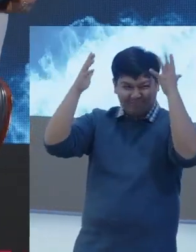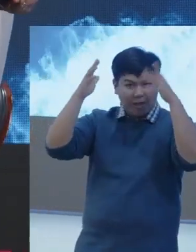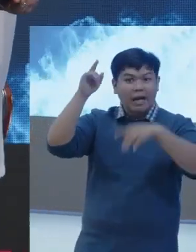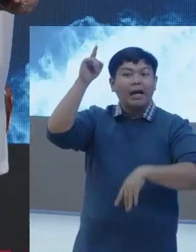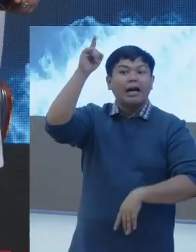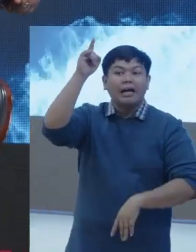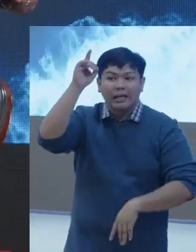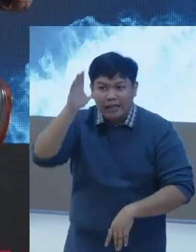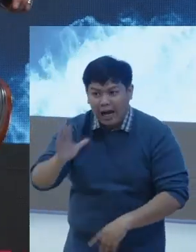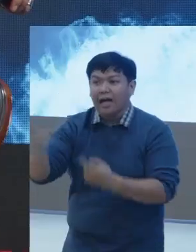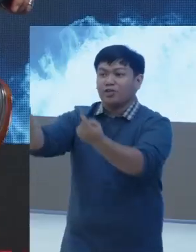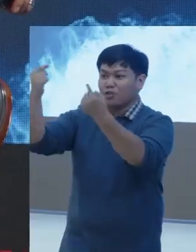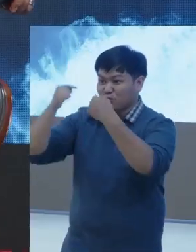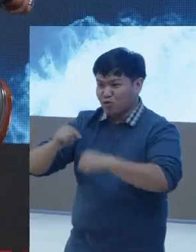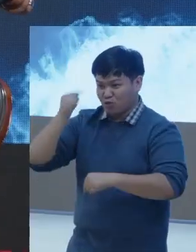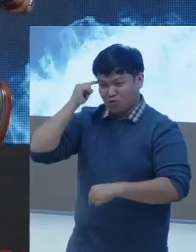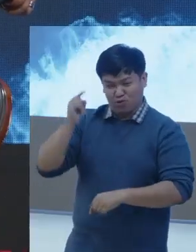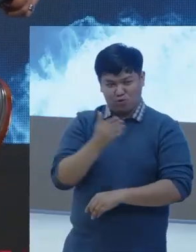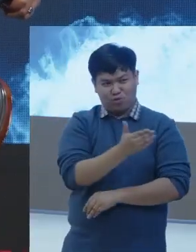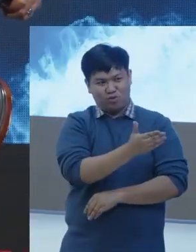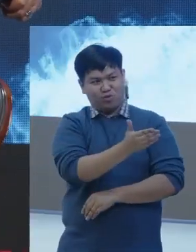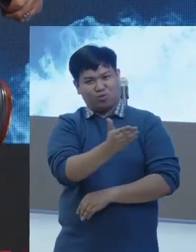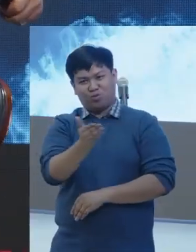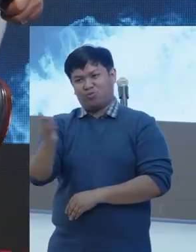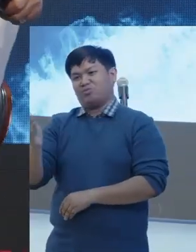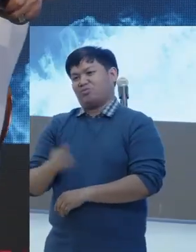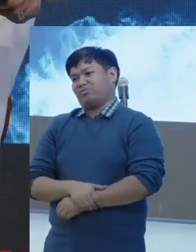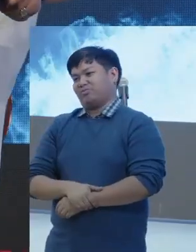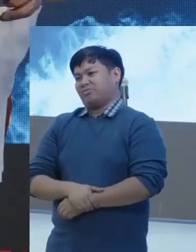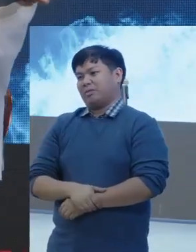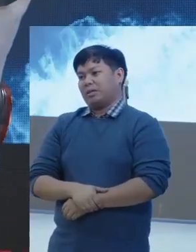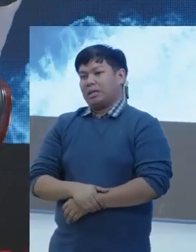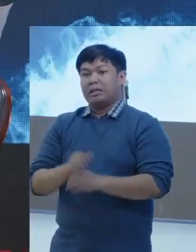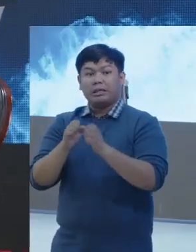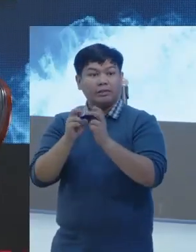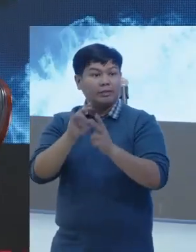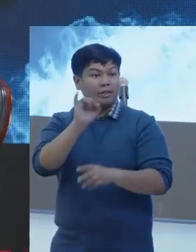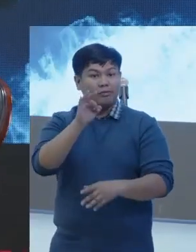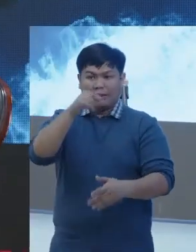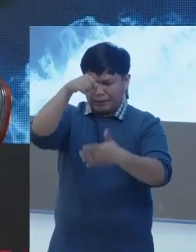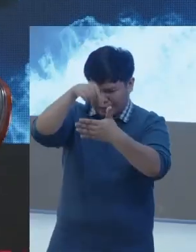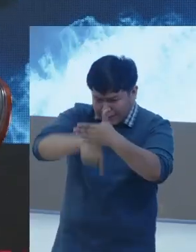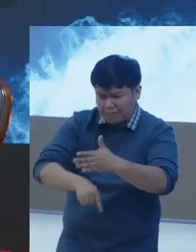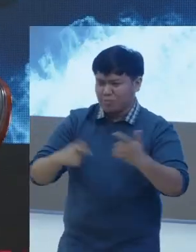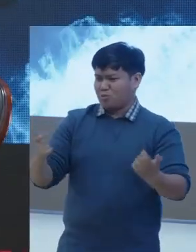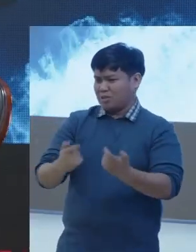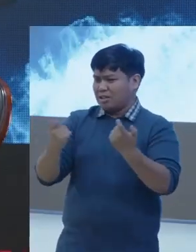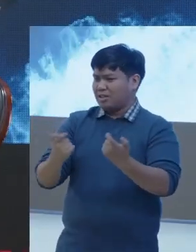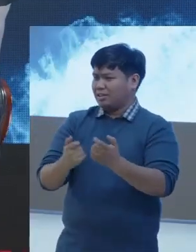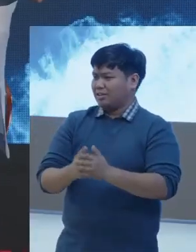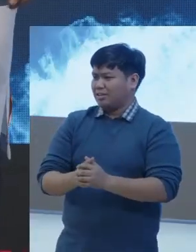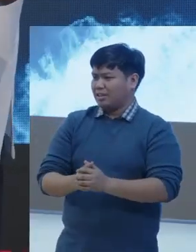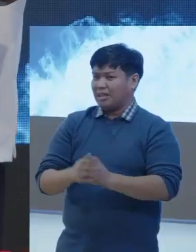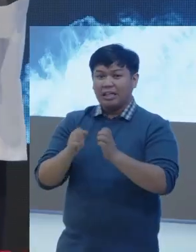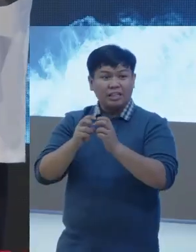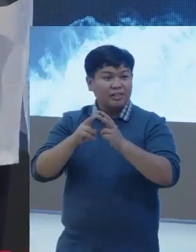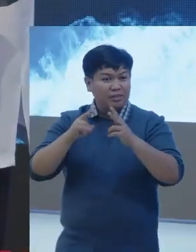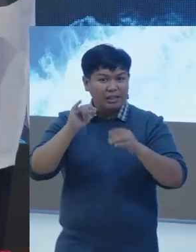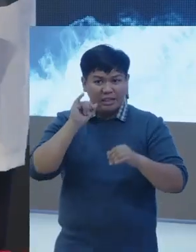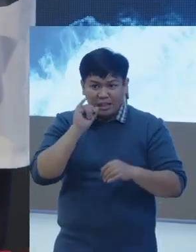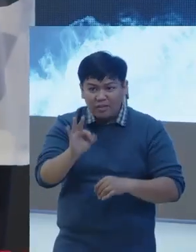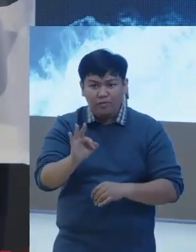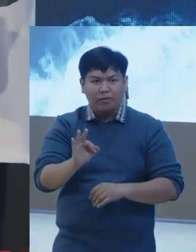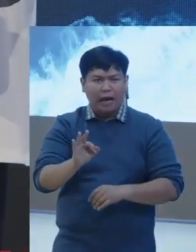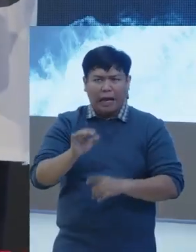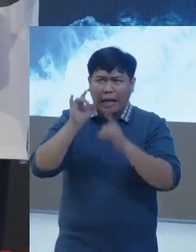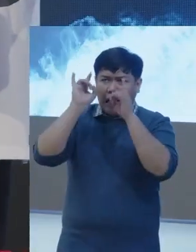nyo ba, napakalalim na, napakalawak na ang inyong kasalanan? Ay, kayo ang gustong-gustong